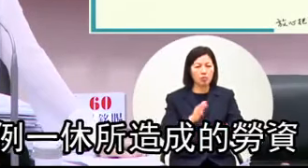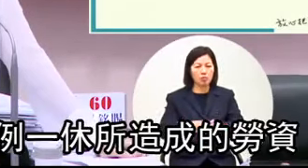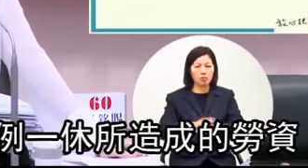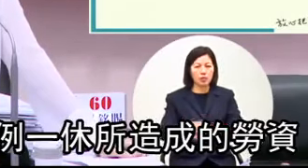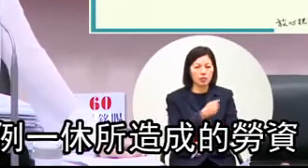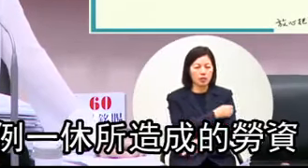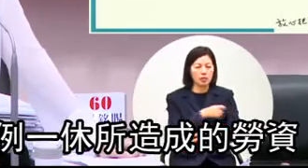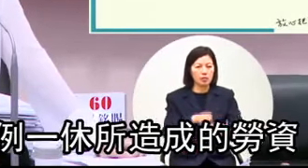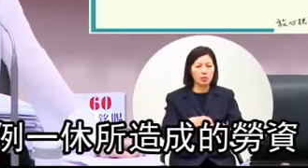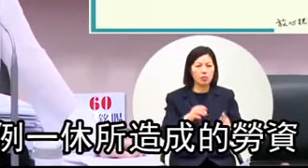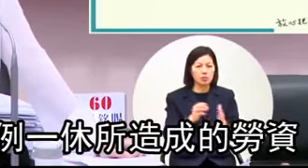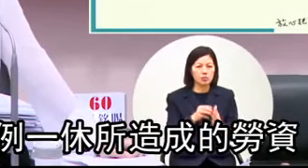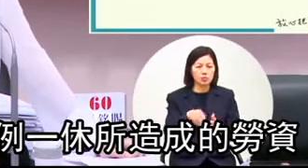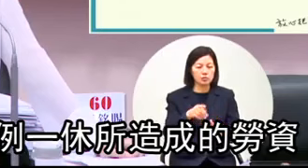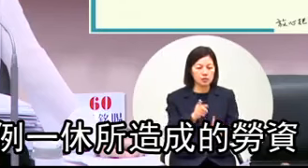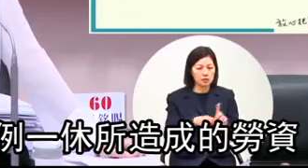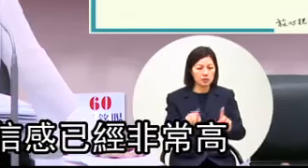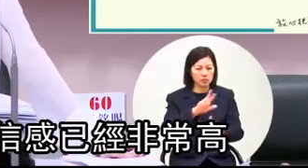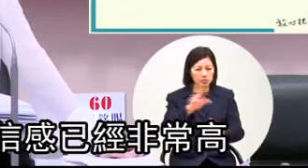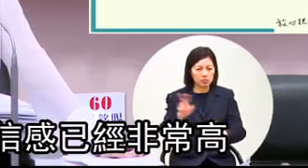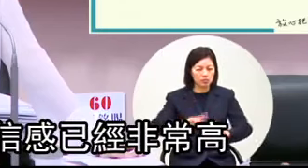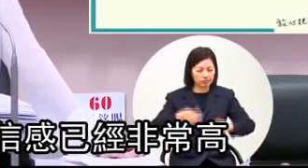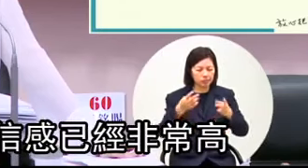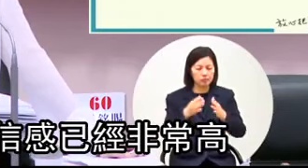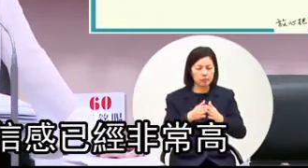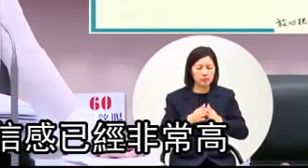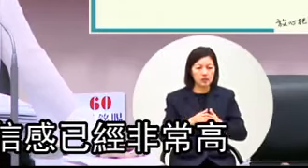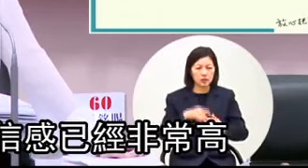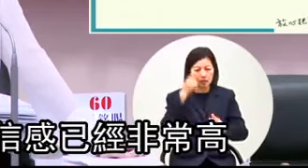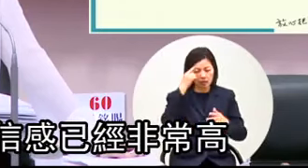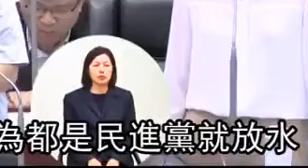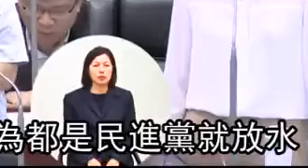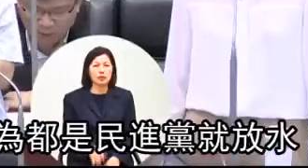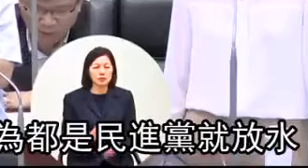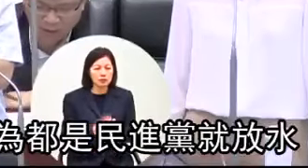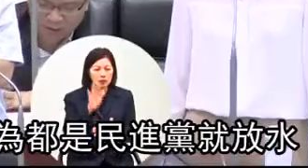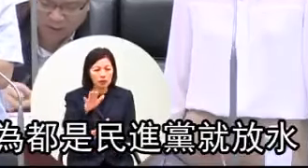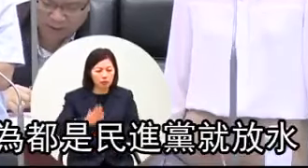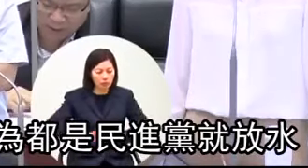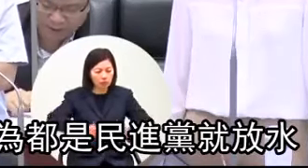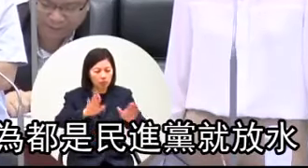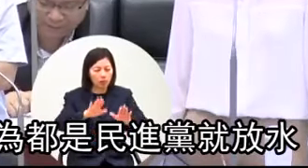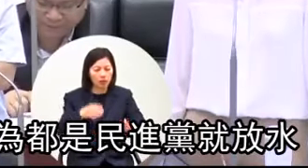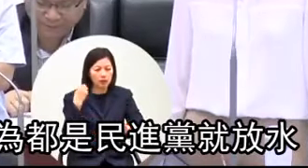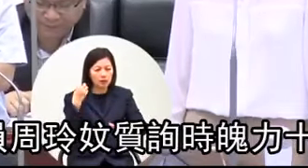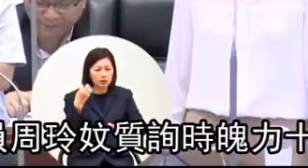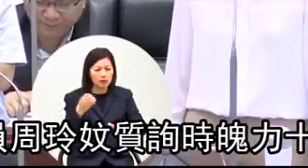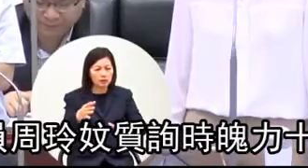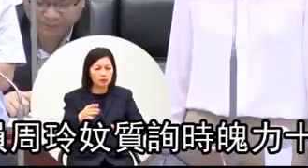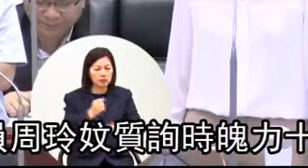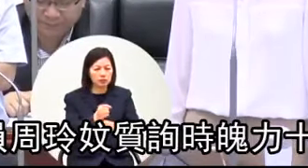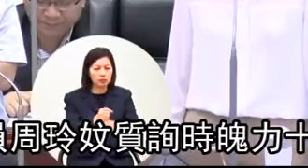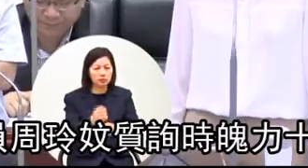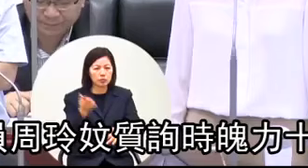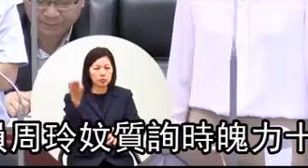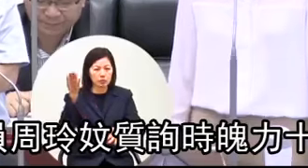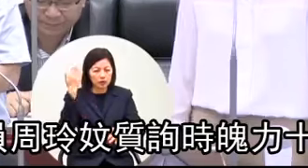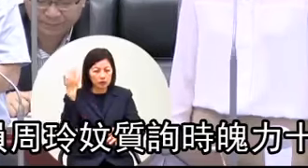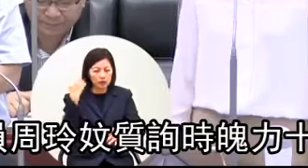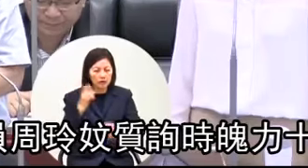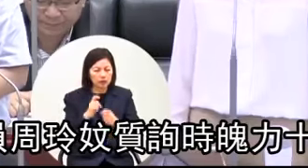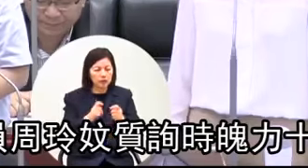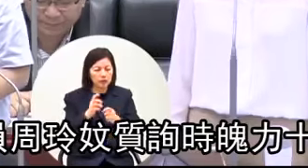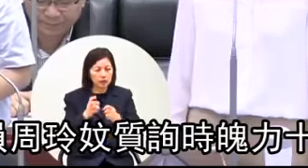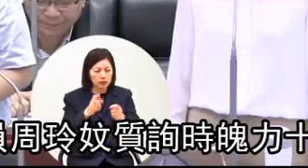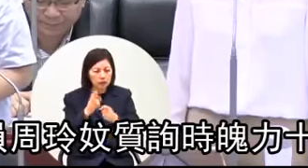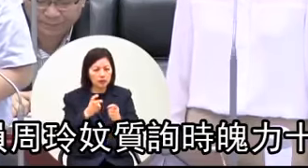一例一休所造成的劳资不信任感已经非常高。 妙因为都是民进党就放水，高雄市议员周玲文质